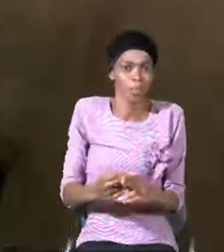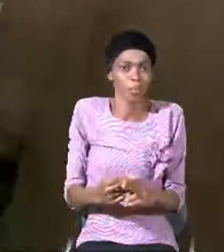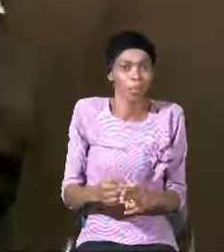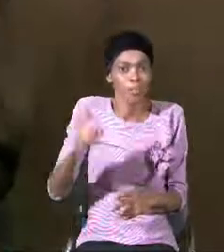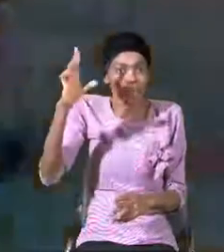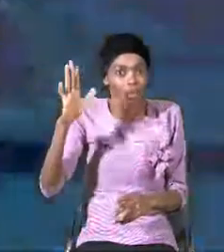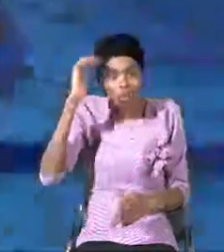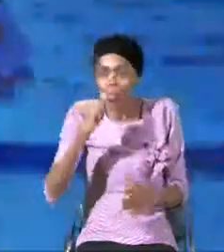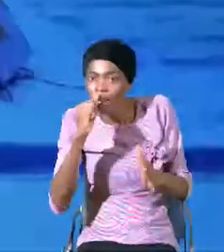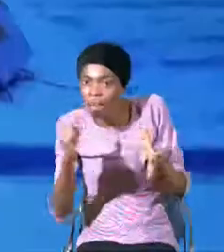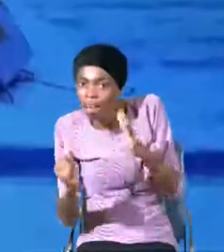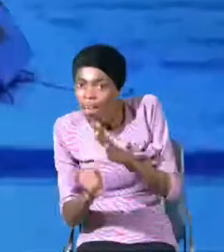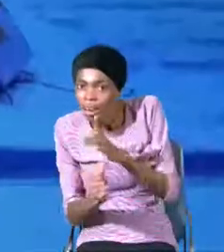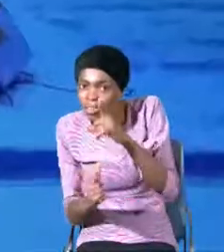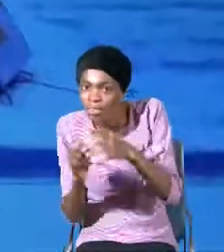Il va te cacher.